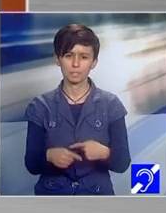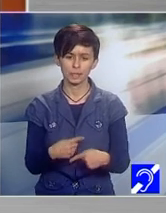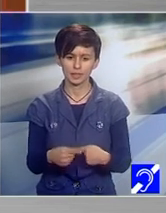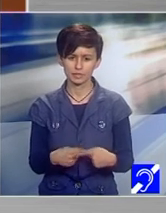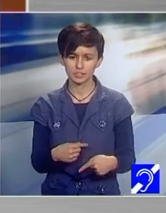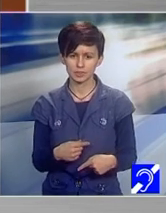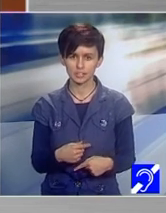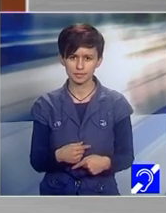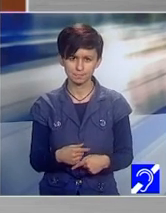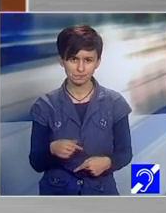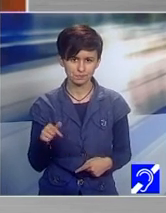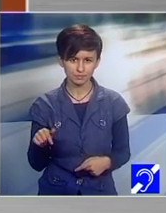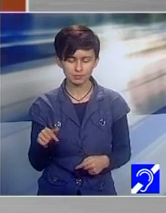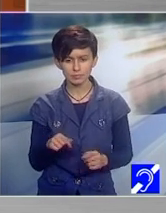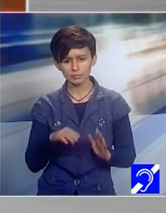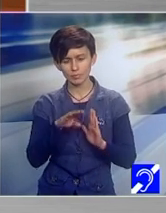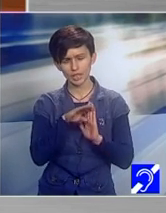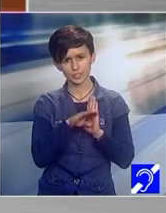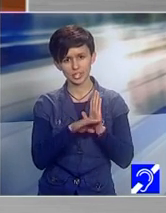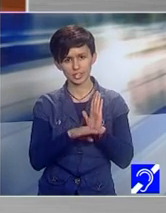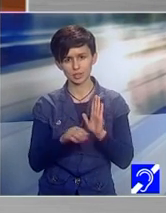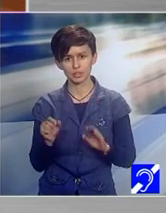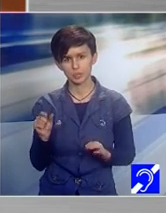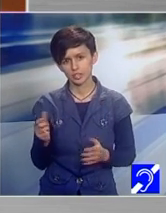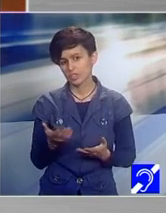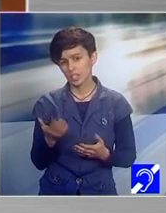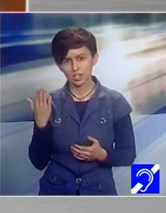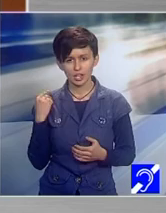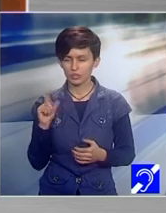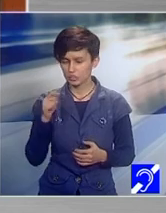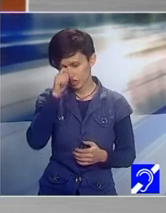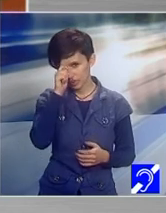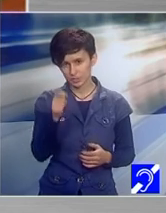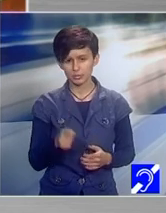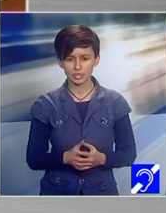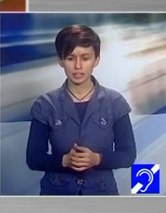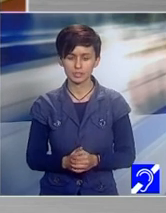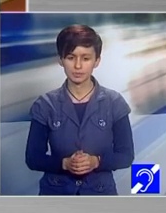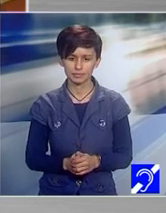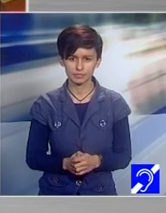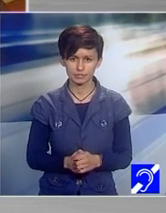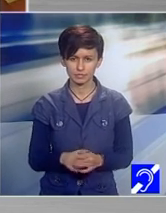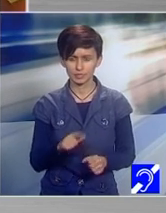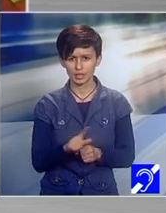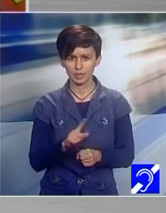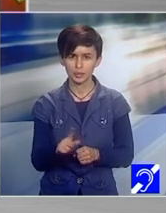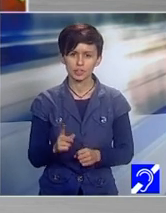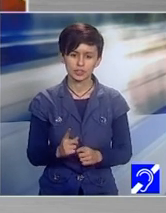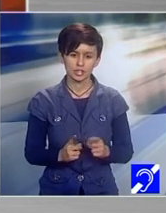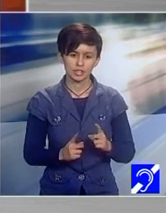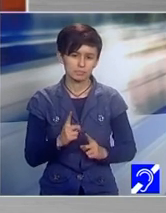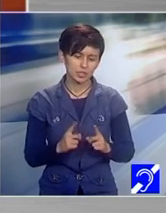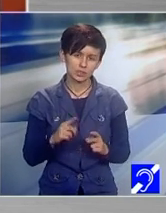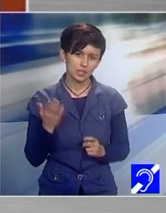deci chiar și acele prevederi minime care existau nu erau respectate. Deci produsele, unele era